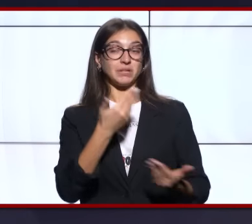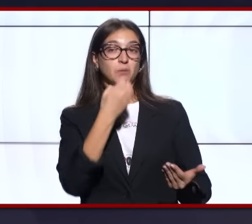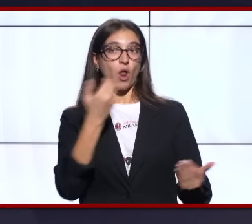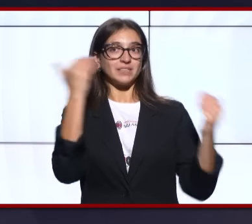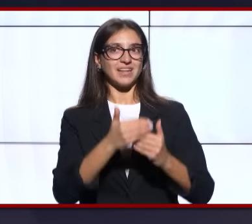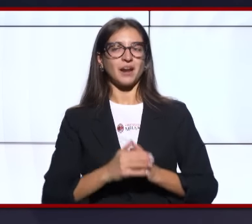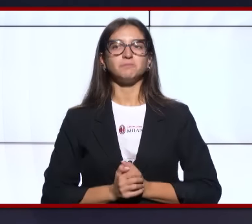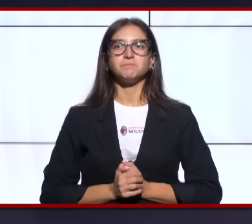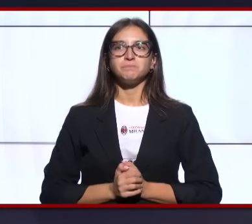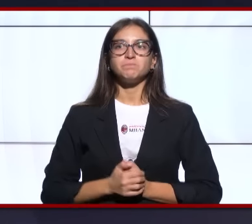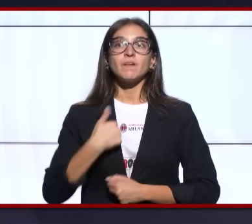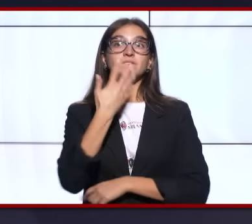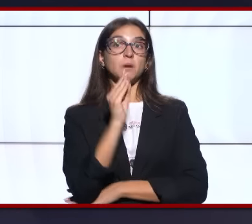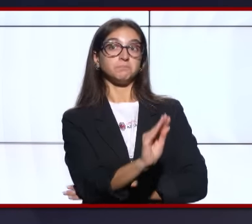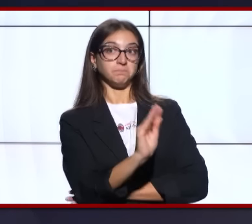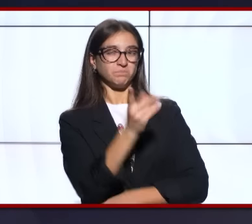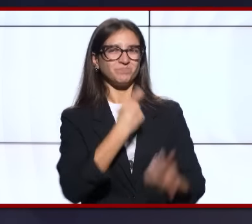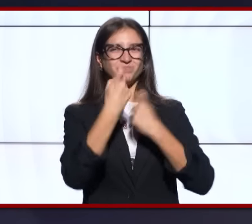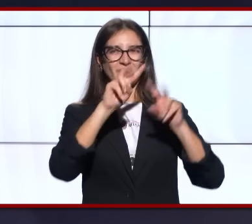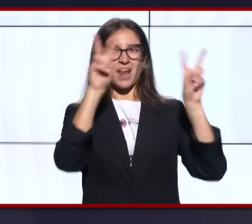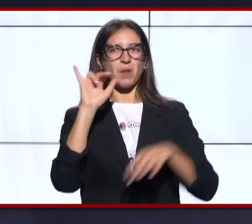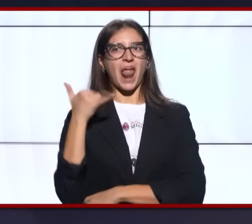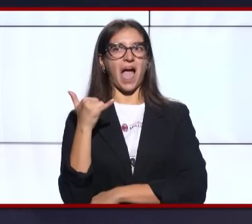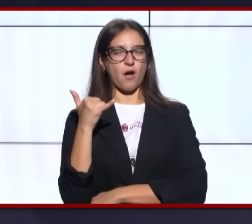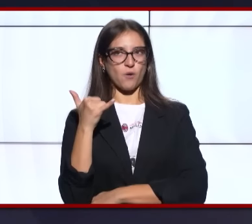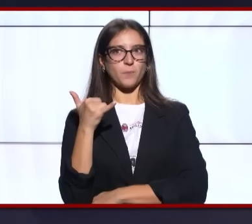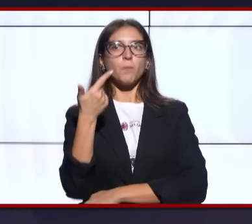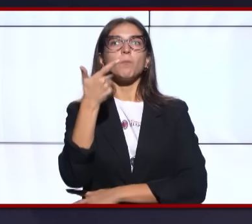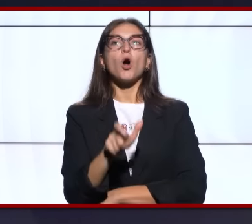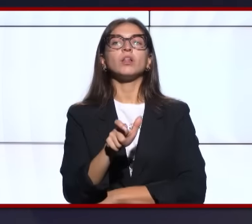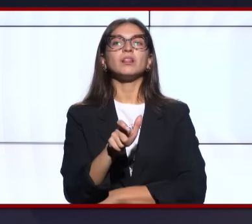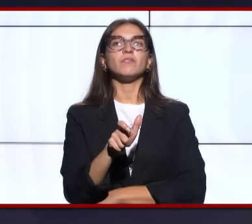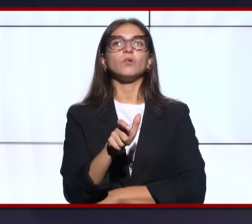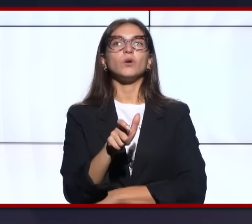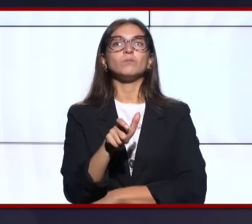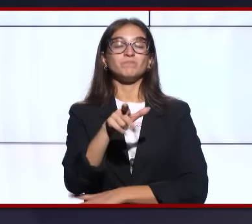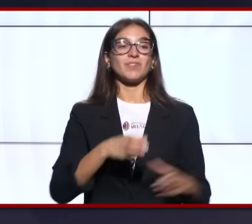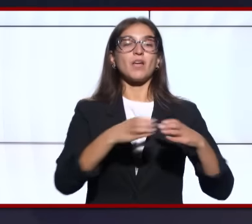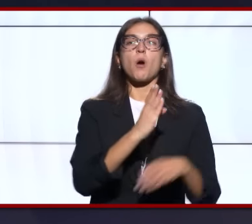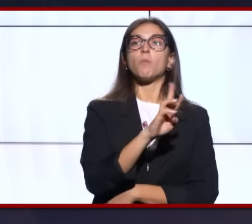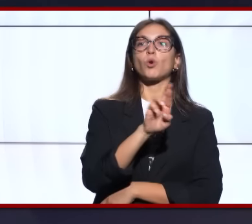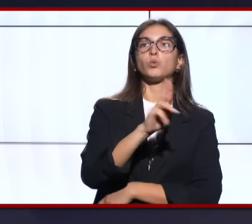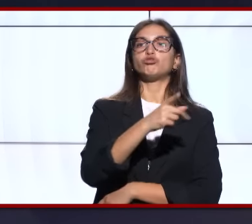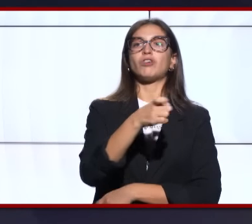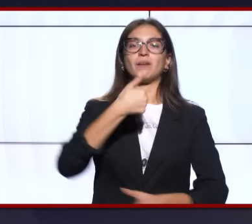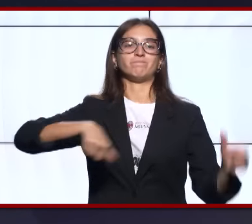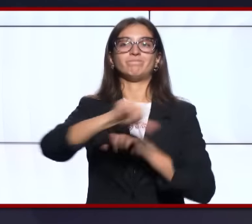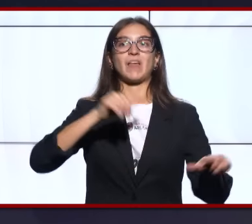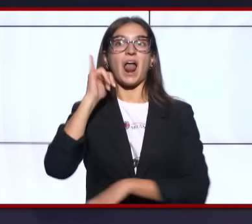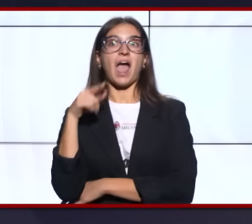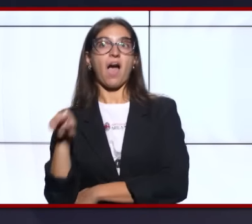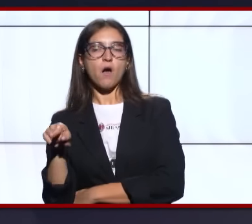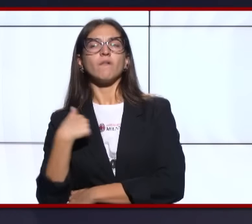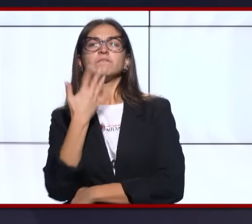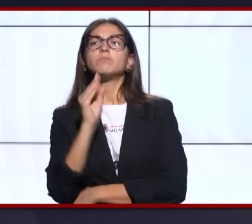volevo chiederle volevo tornare un attimo sulle Ao perché il la sostituzione contro il bruj volevo chiedere se alla fine è più una questione